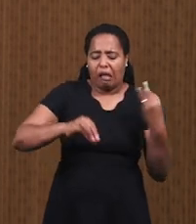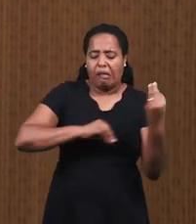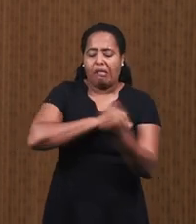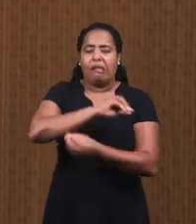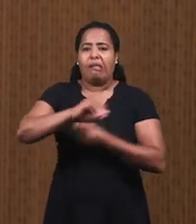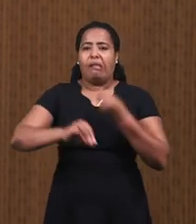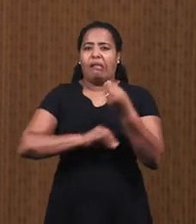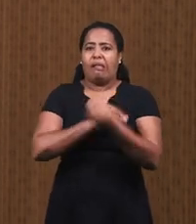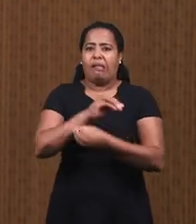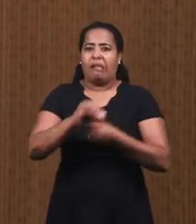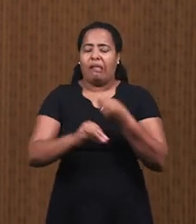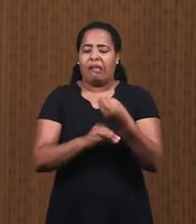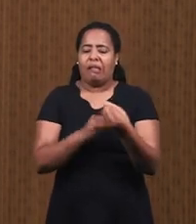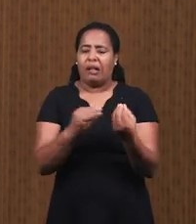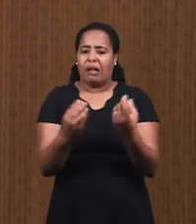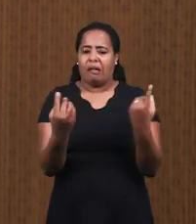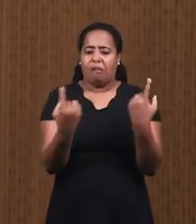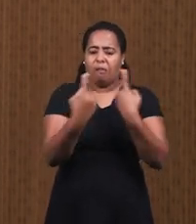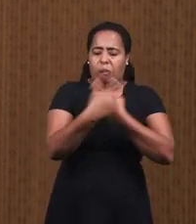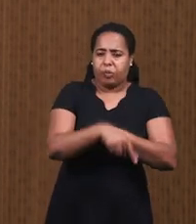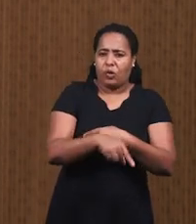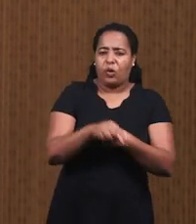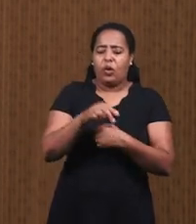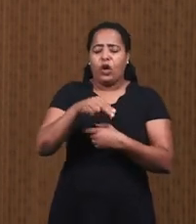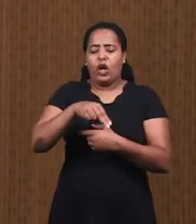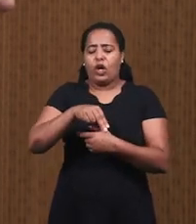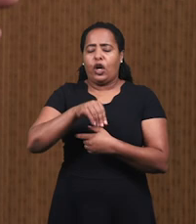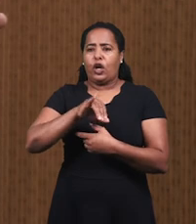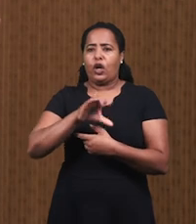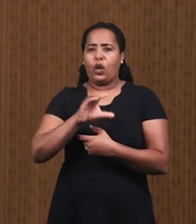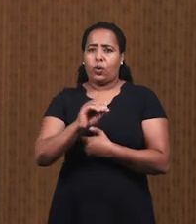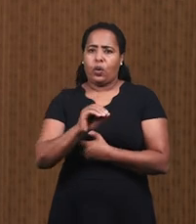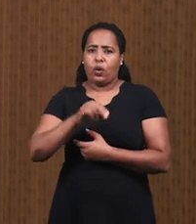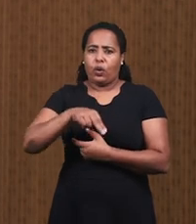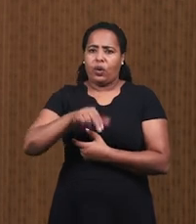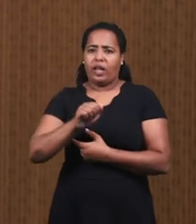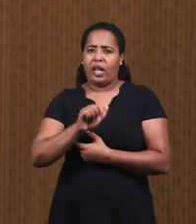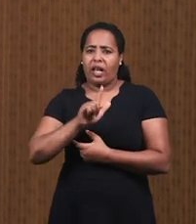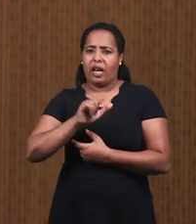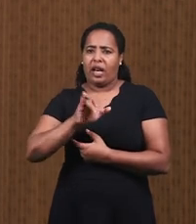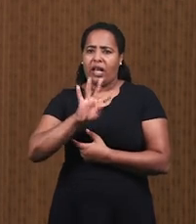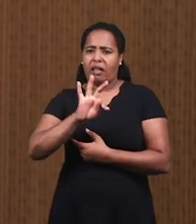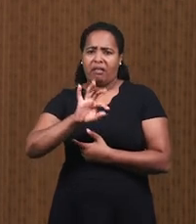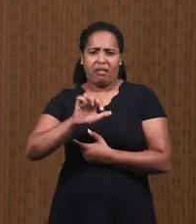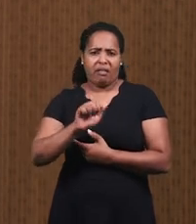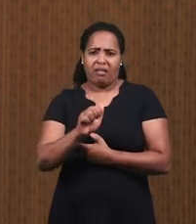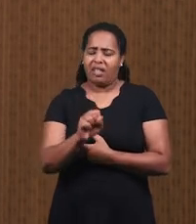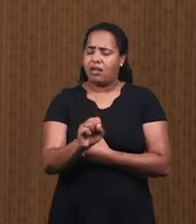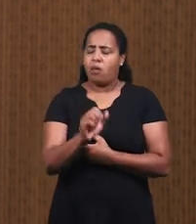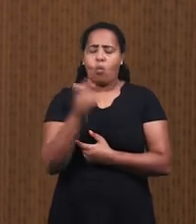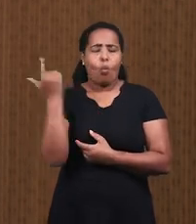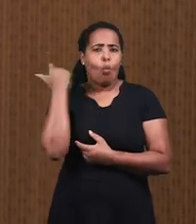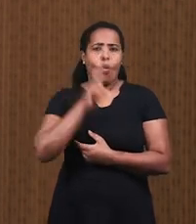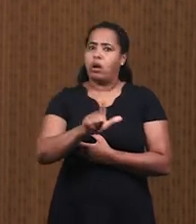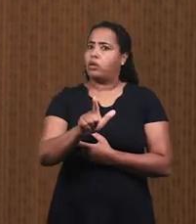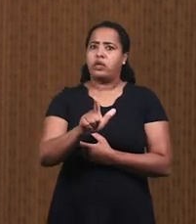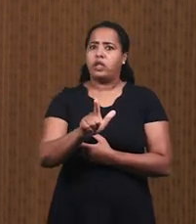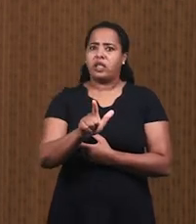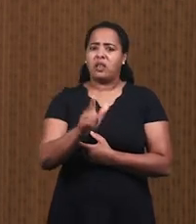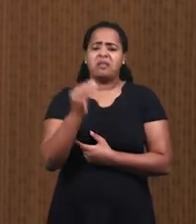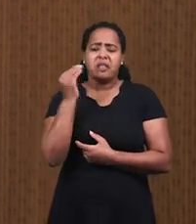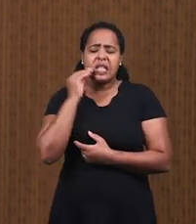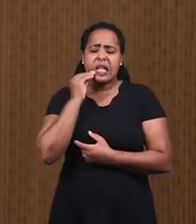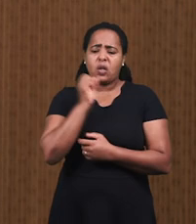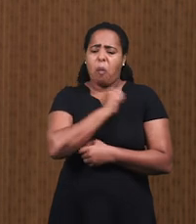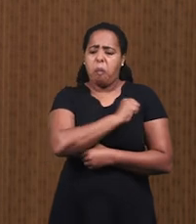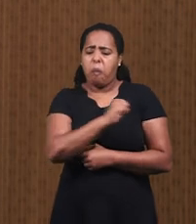законничество среди церкви, потом николаитовское учение он пытался изменить доктрину. Он говорит, тогда